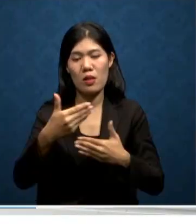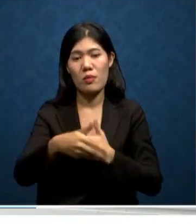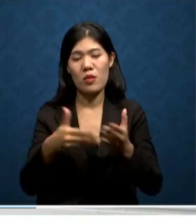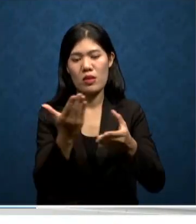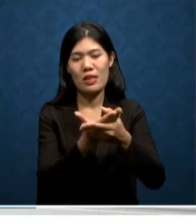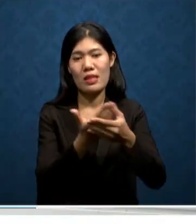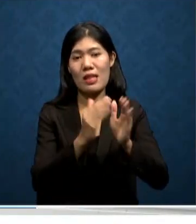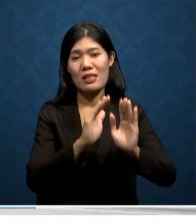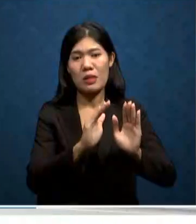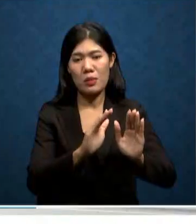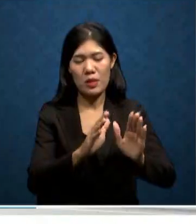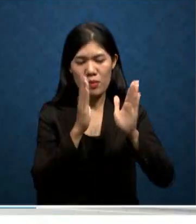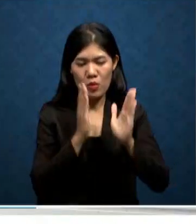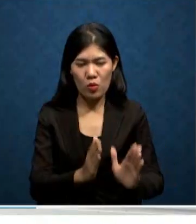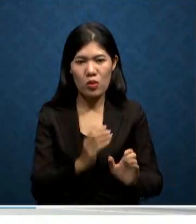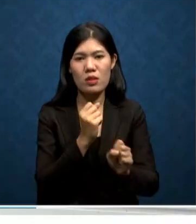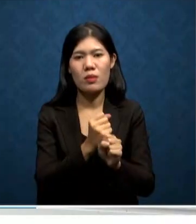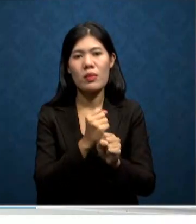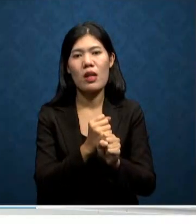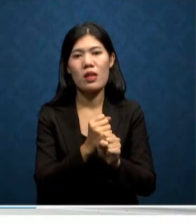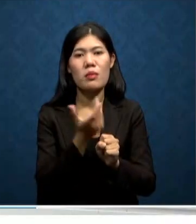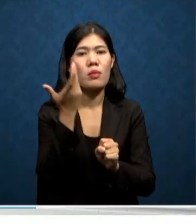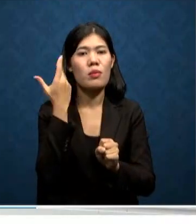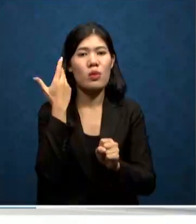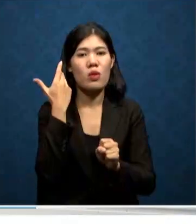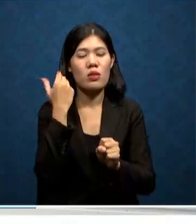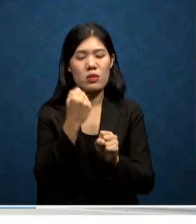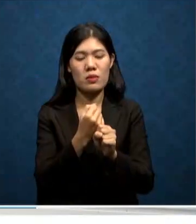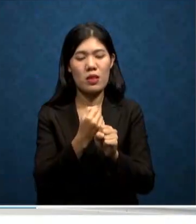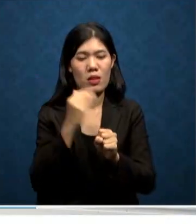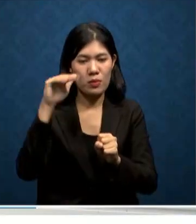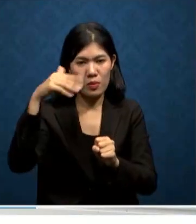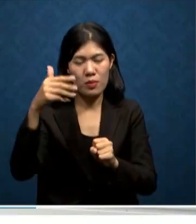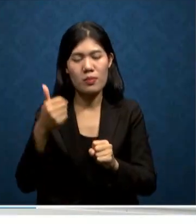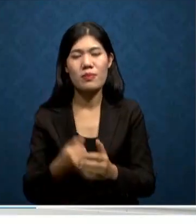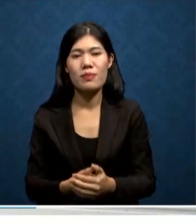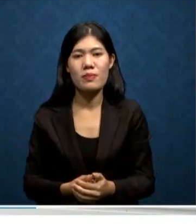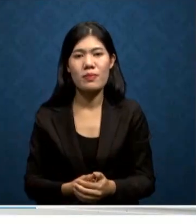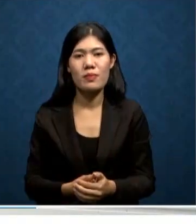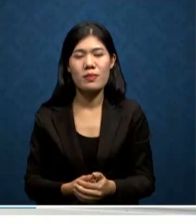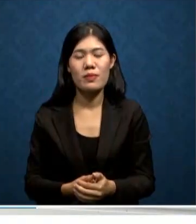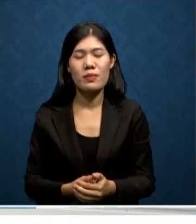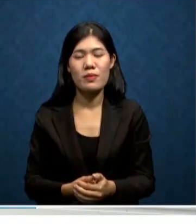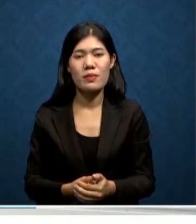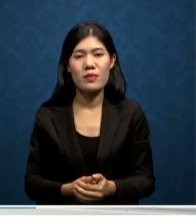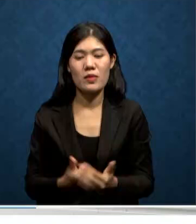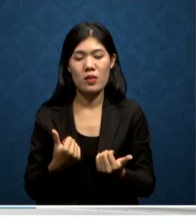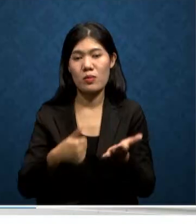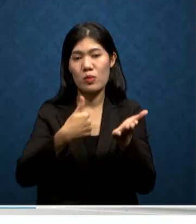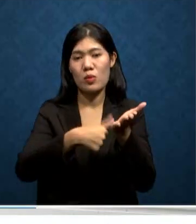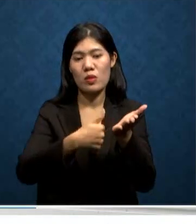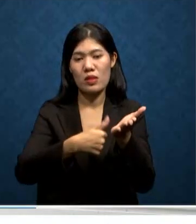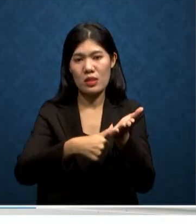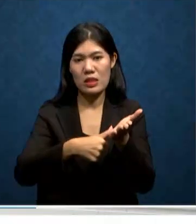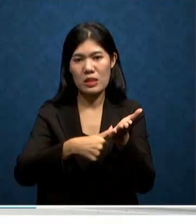เดิมๆบุคคลเก่าๆที่เคยปฏิบัติงานมาครับอย่างไหนก็ตามเนี่ยในเรื่องของลูกหนี้ที่ล้ม